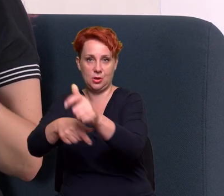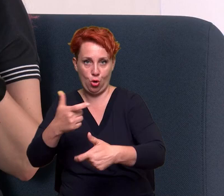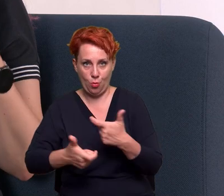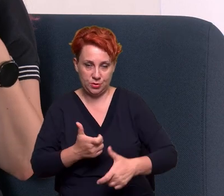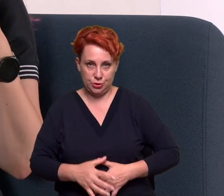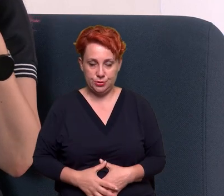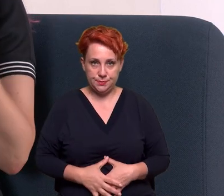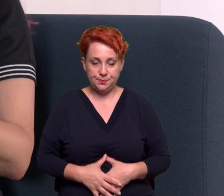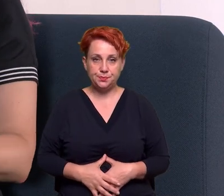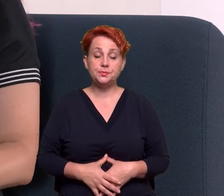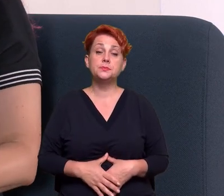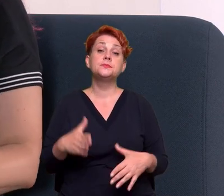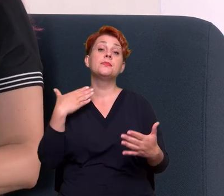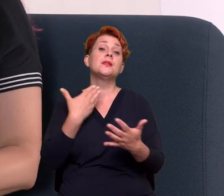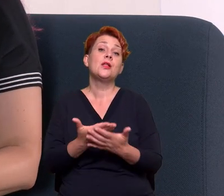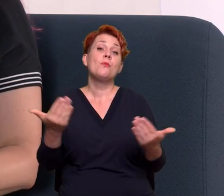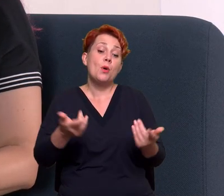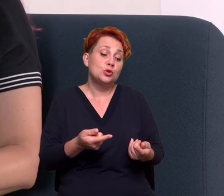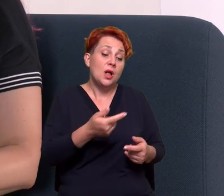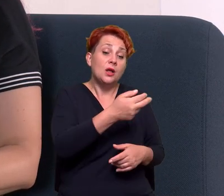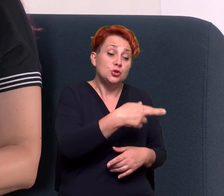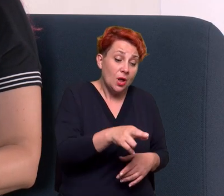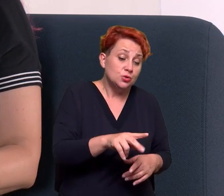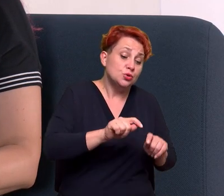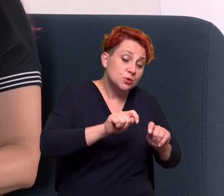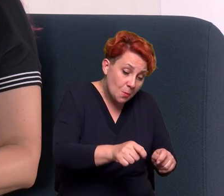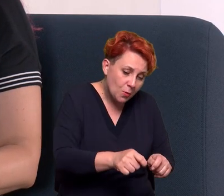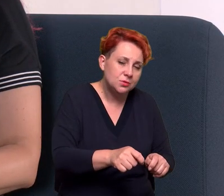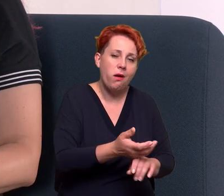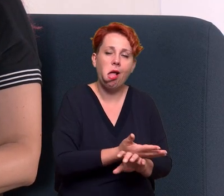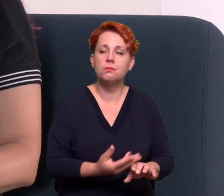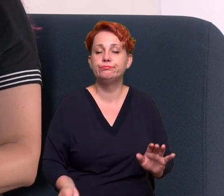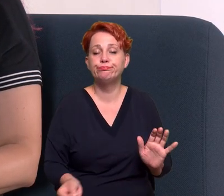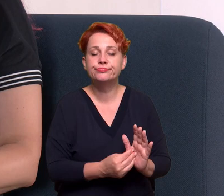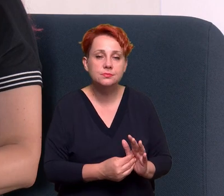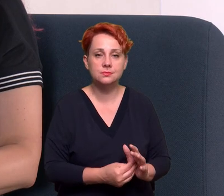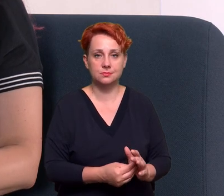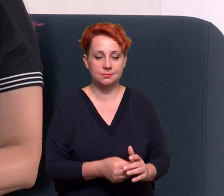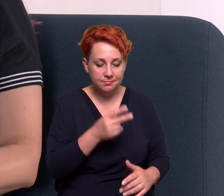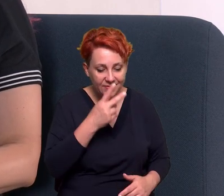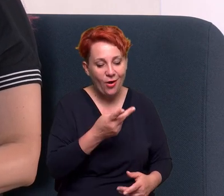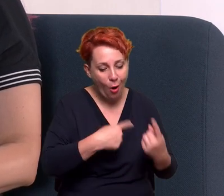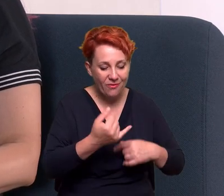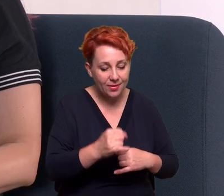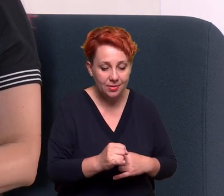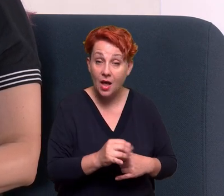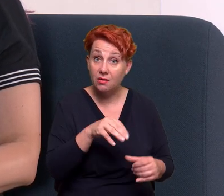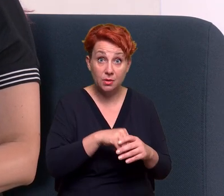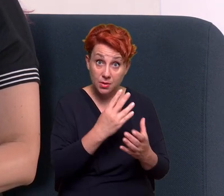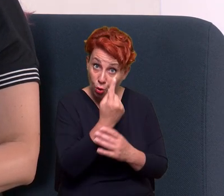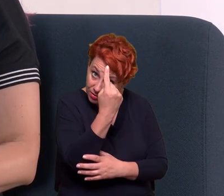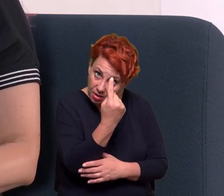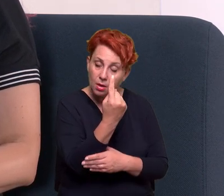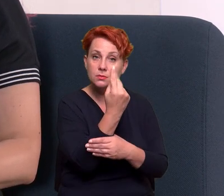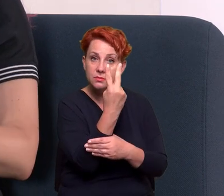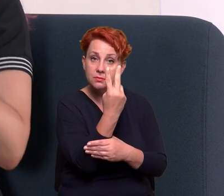Więc jakby możemy skłonić rzecz, żeby nam opowiadała inną historię, ale niekoniecznie zawsze opowiada tylko jedną historię. Czasami te